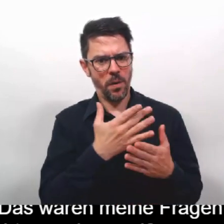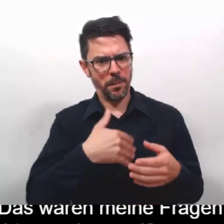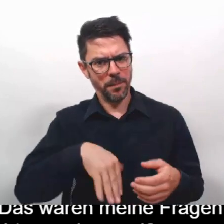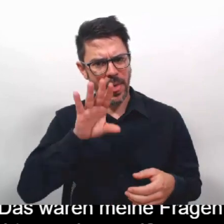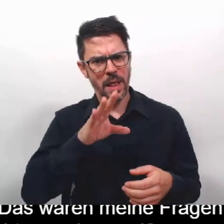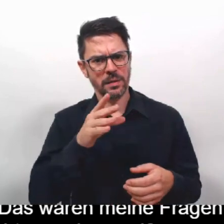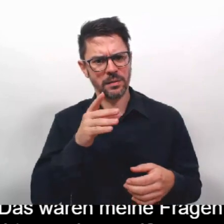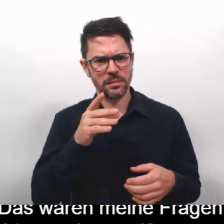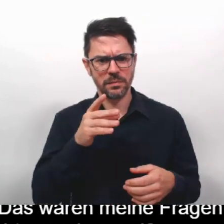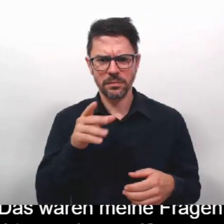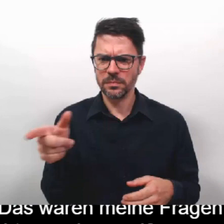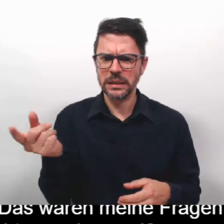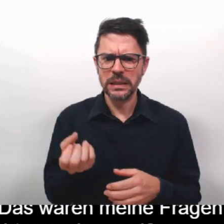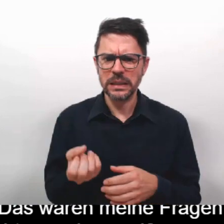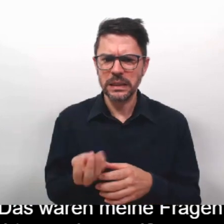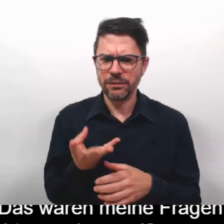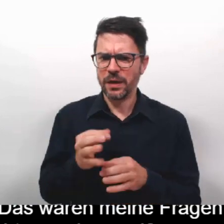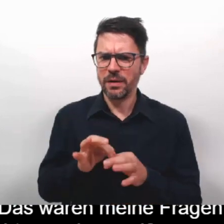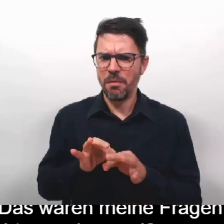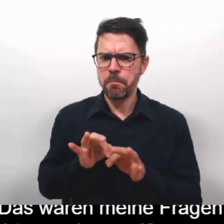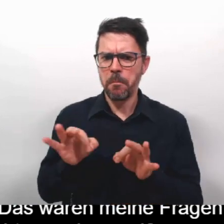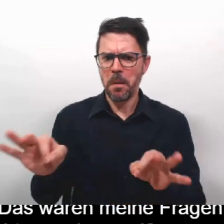des Oberbürgermeisters oder des Landrats?